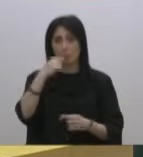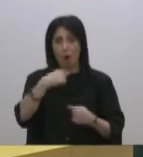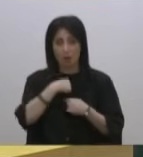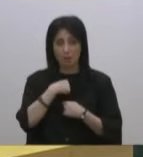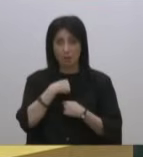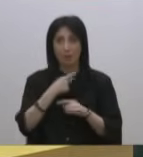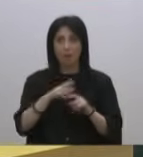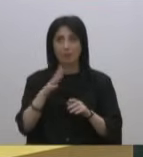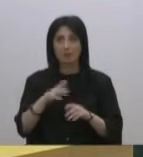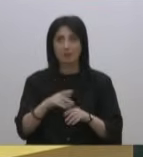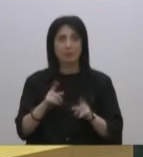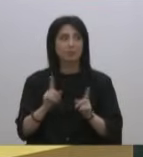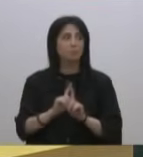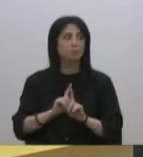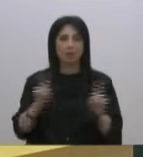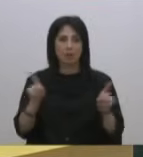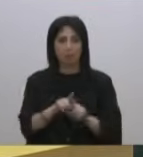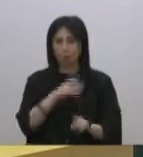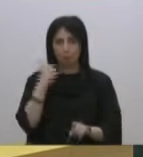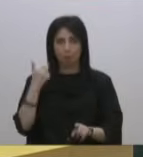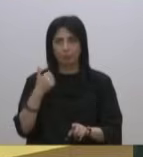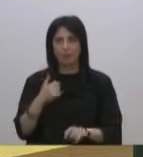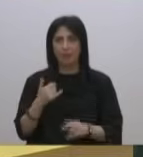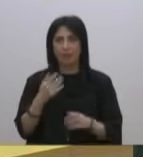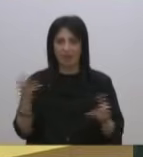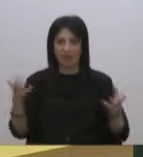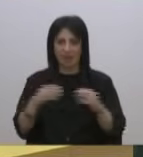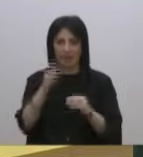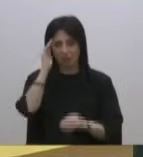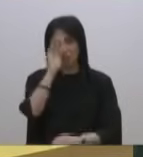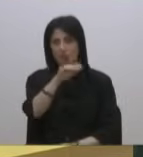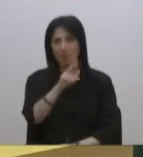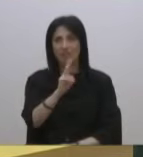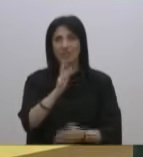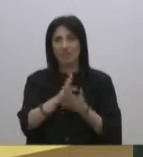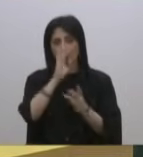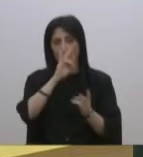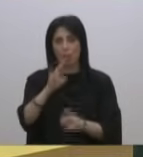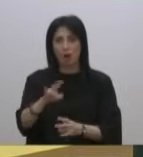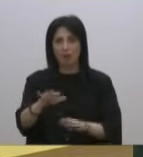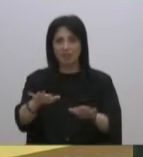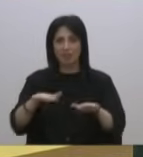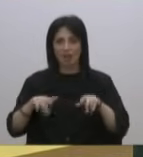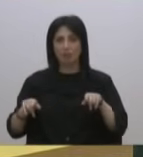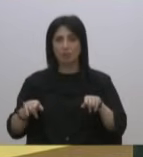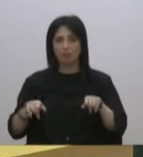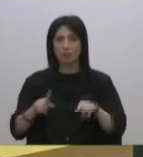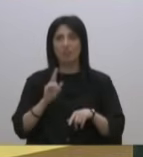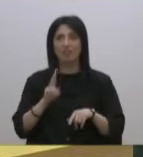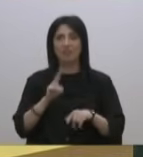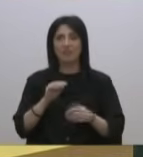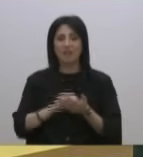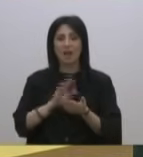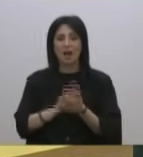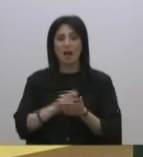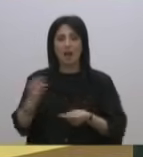მოღალატედ, ამას დიდი პარადოქსი არ არის. და ეხლა ერთად შევახსენოთ, ვინ არის მოღალატე ამ დარბაში და ვინ